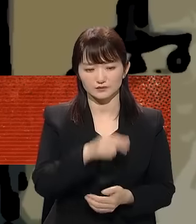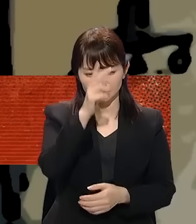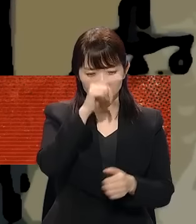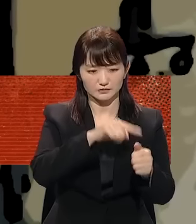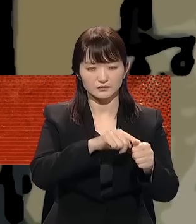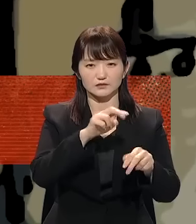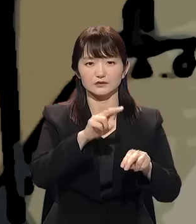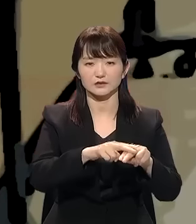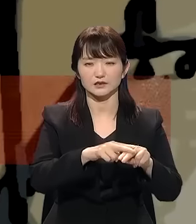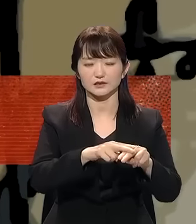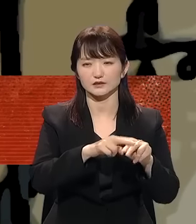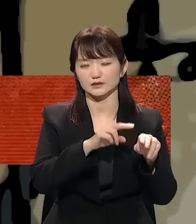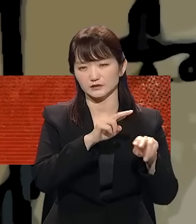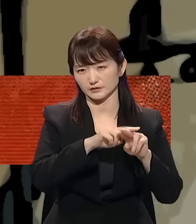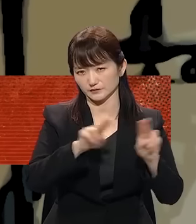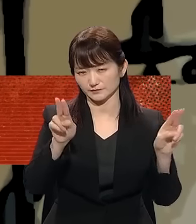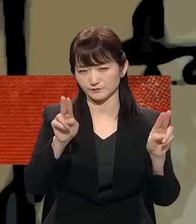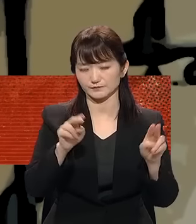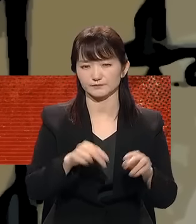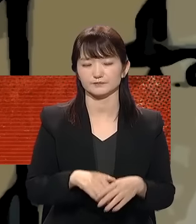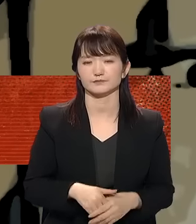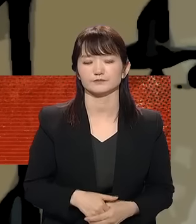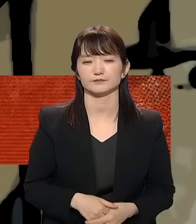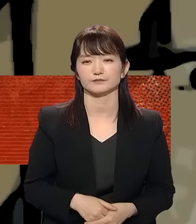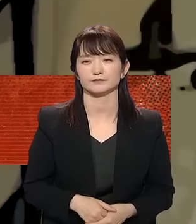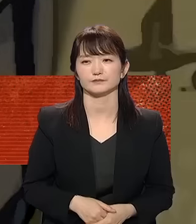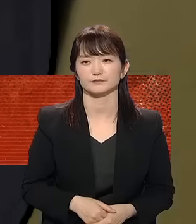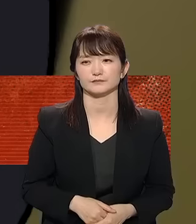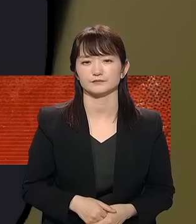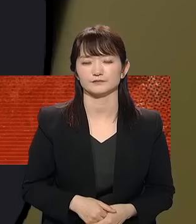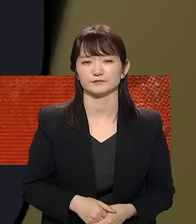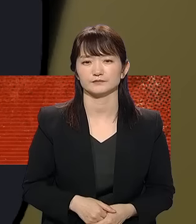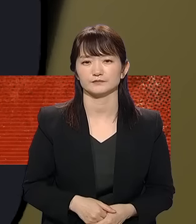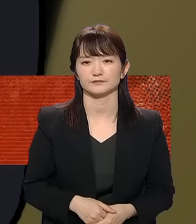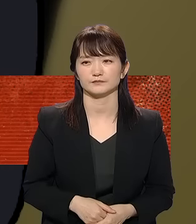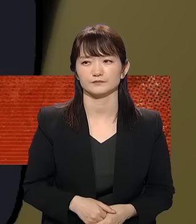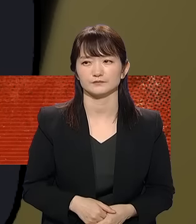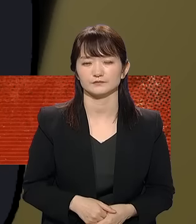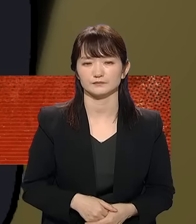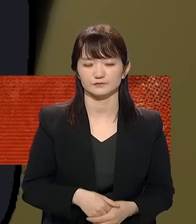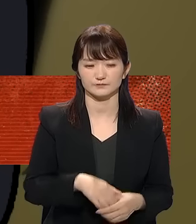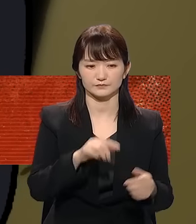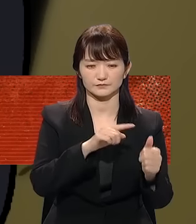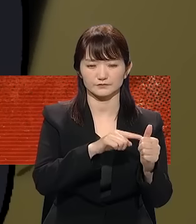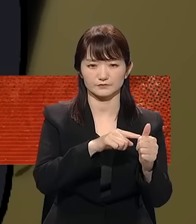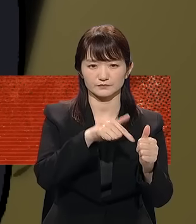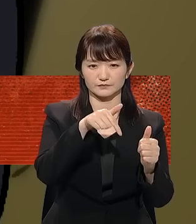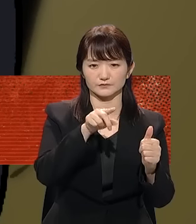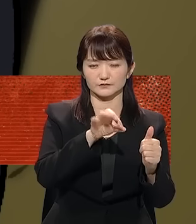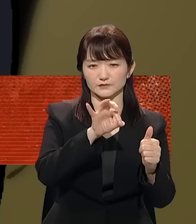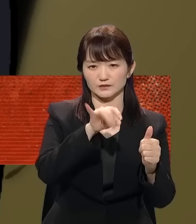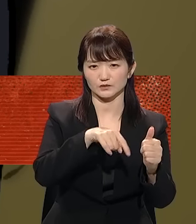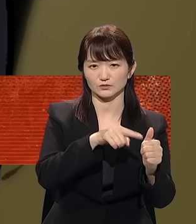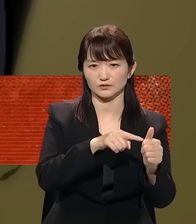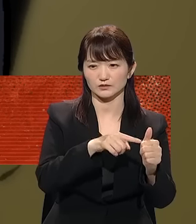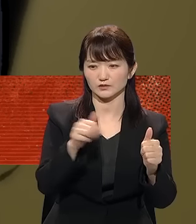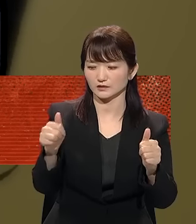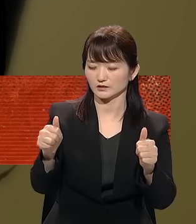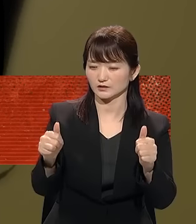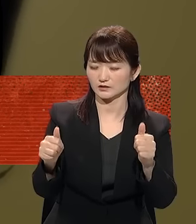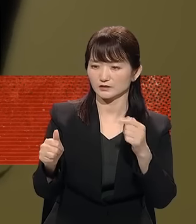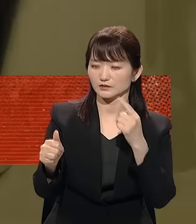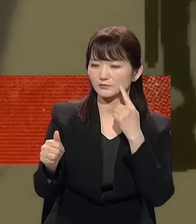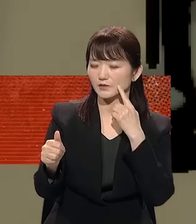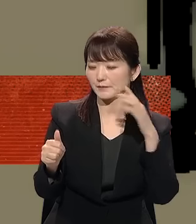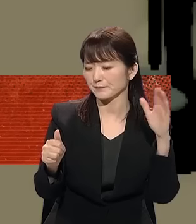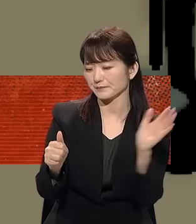해제 조치가 됐고요 그리고 이제 그 과정에서 이제이 경찰 경 이이 땀 뺨을 그 때린 남성에 찾아가서